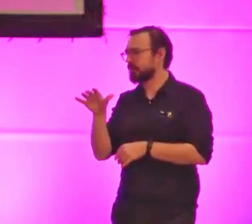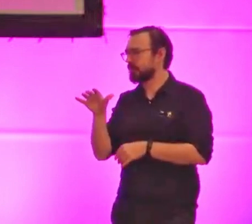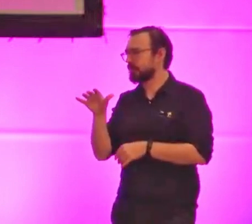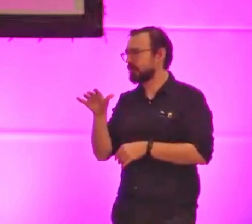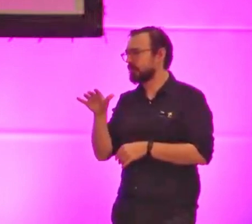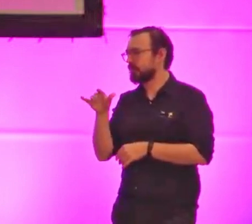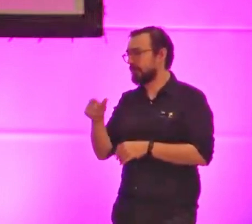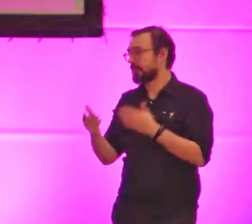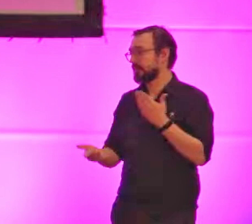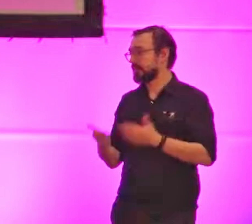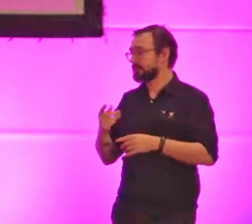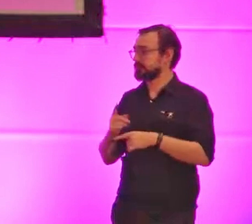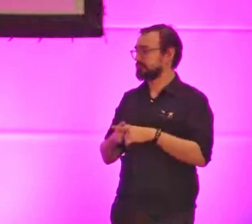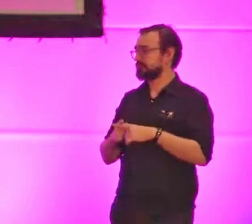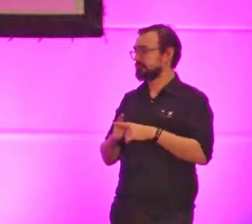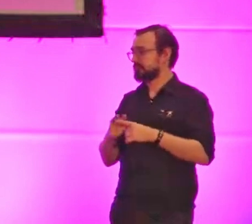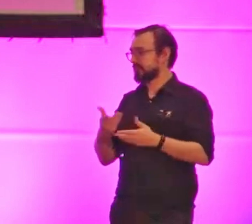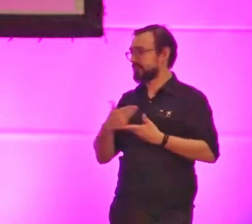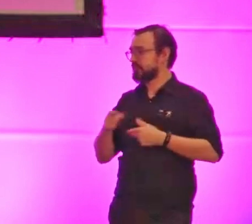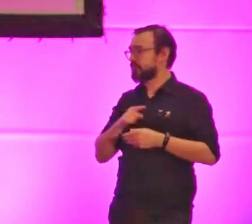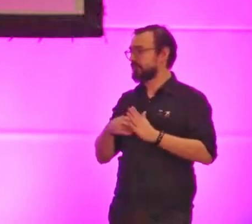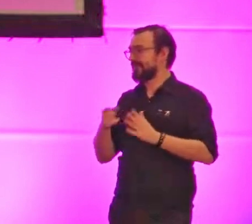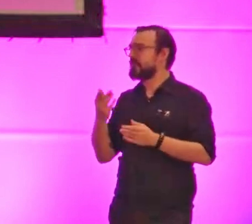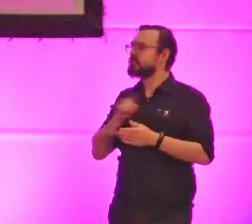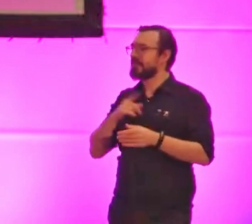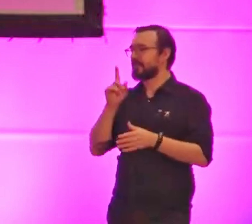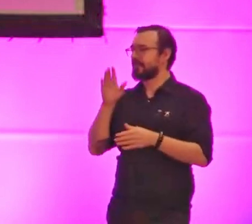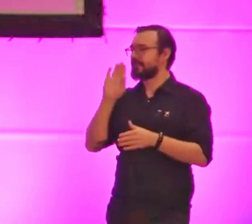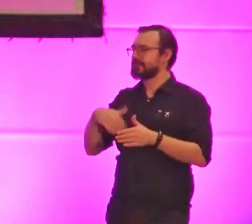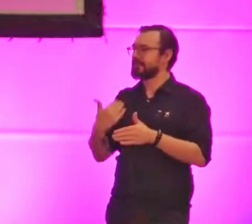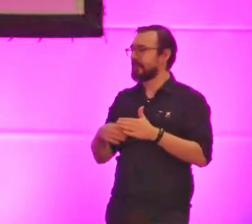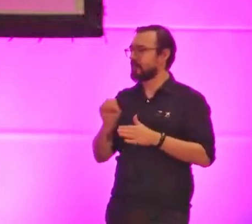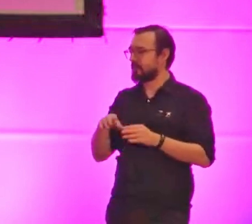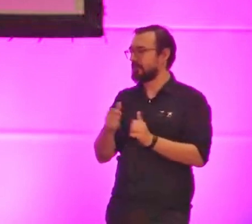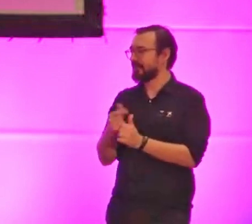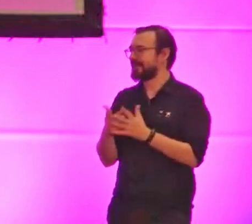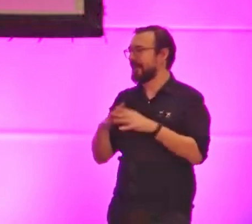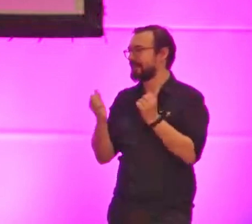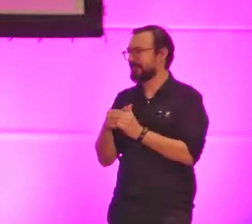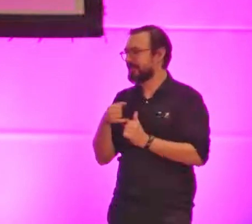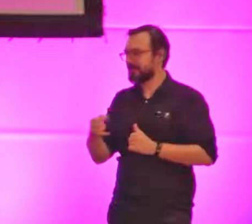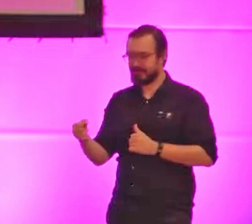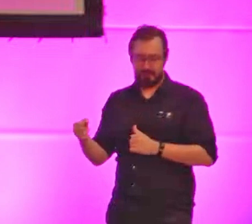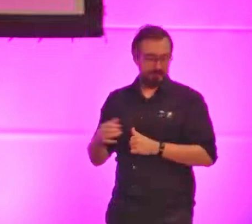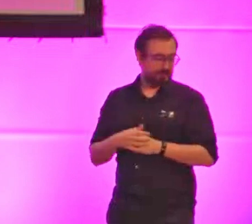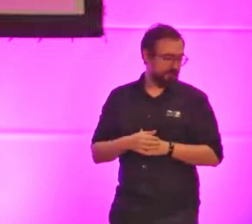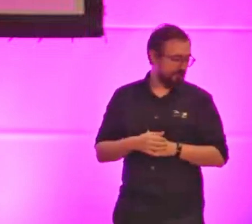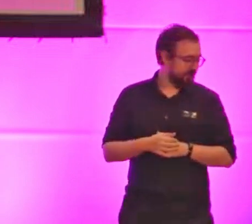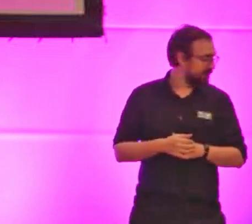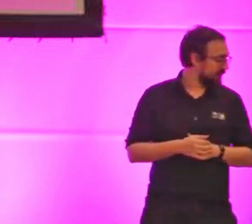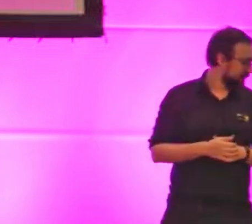det var ganska givande faktiskt. Mycket var redan känt, men inte allt. Och sen